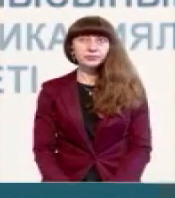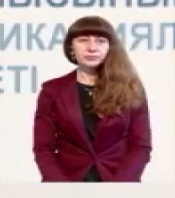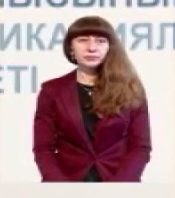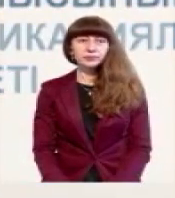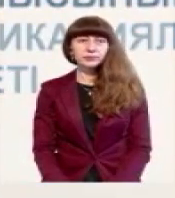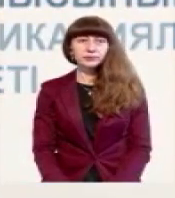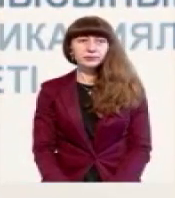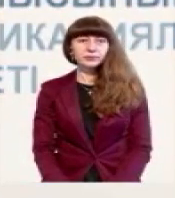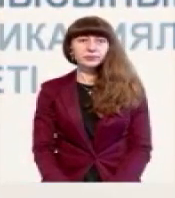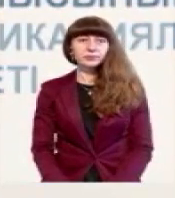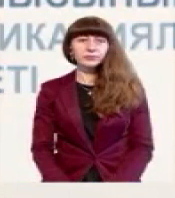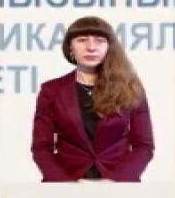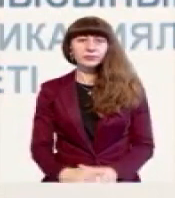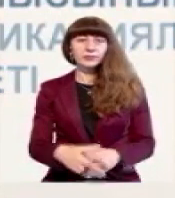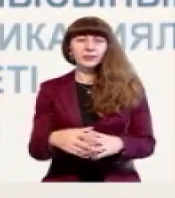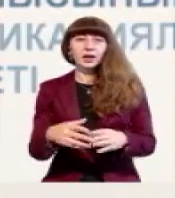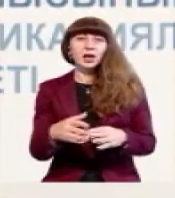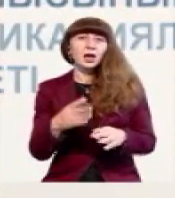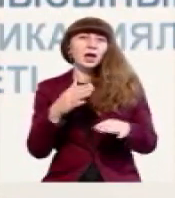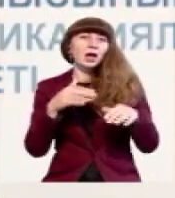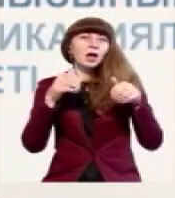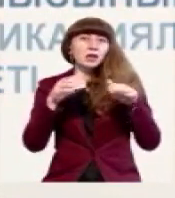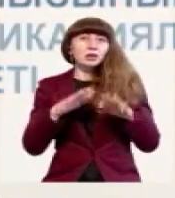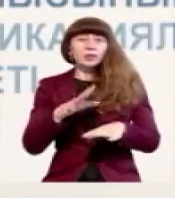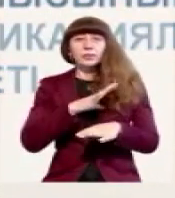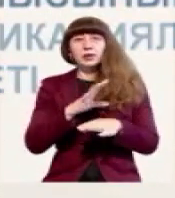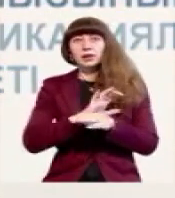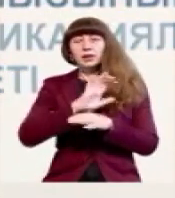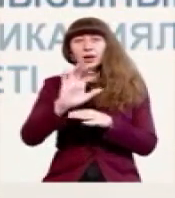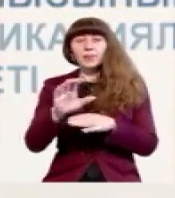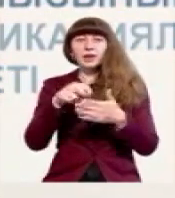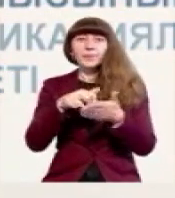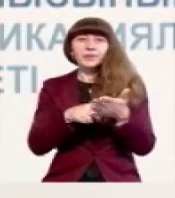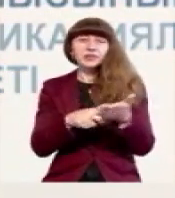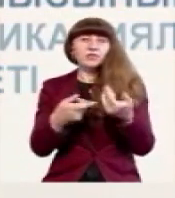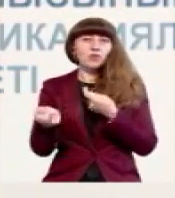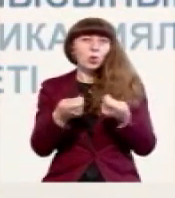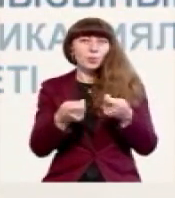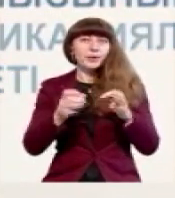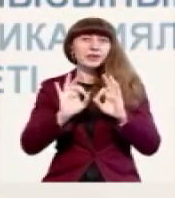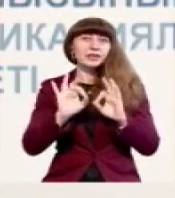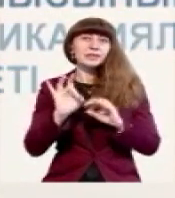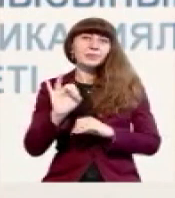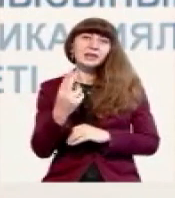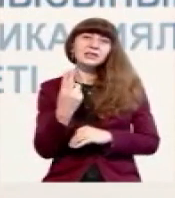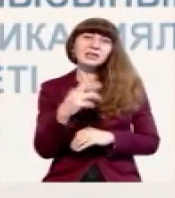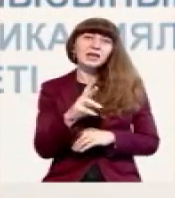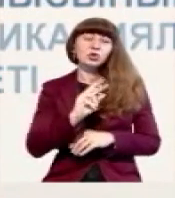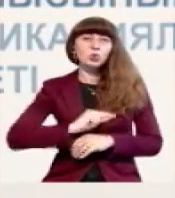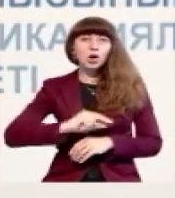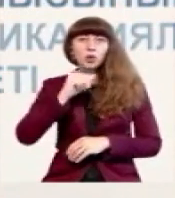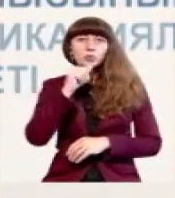қалуда. Олардың бұзылуы білім беру ұйымдарының мемлекеттік аттестаттау барысында да профилактикалық бақылау және жоспардан тыс